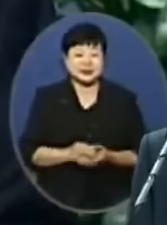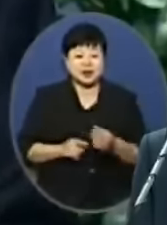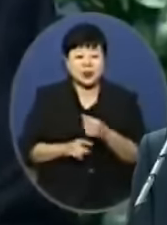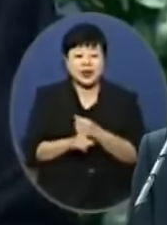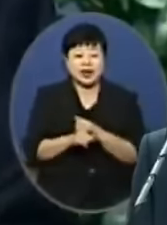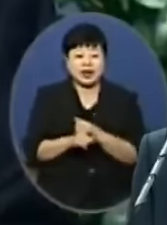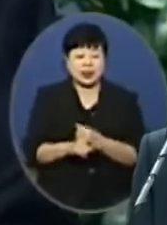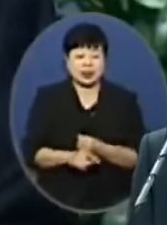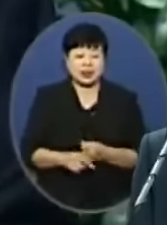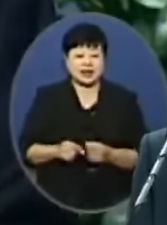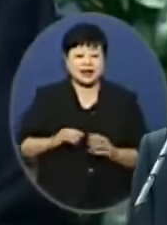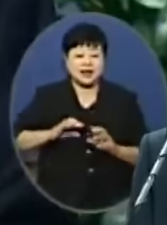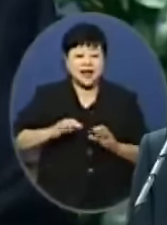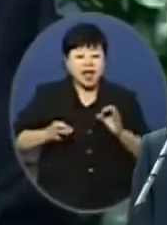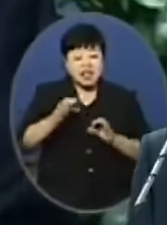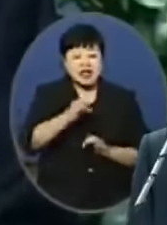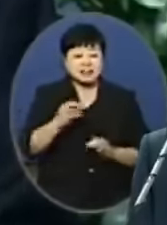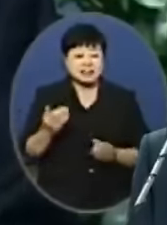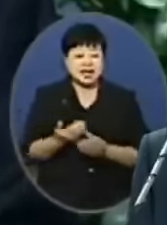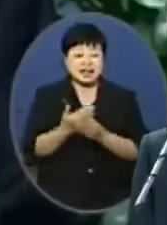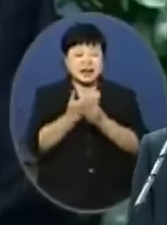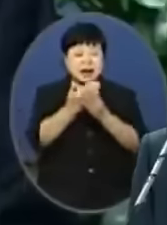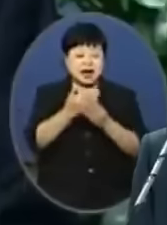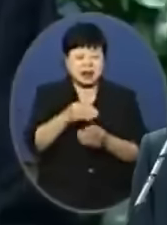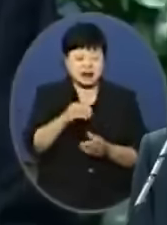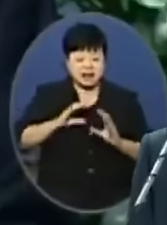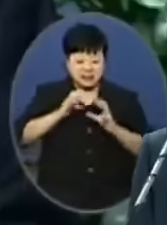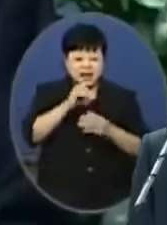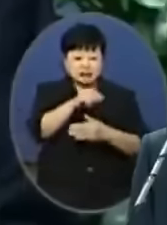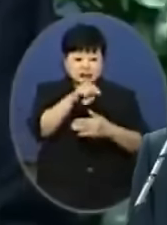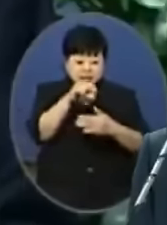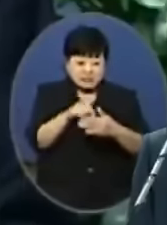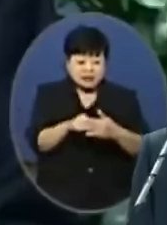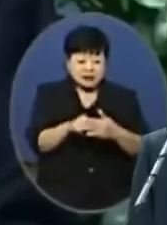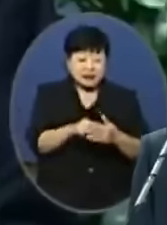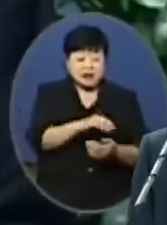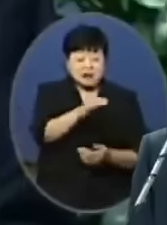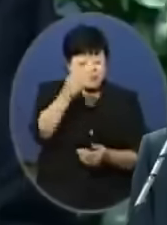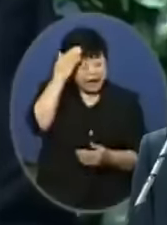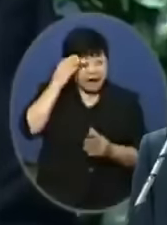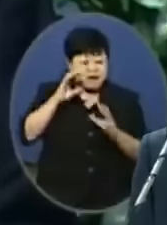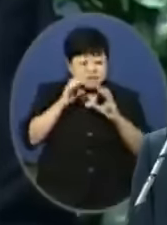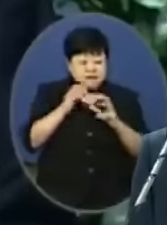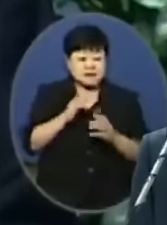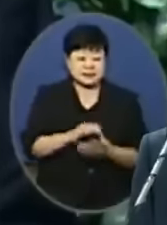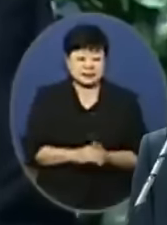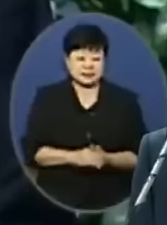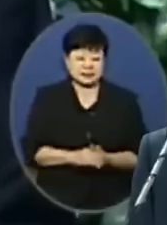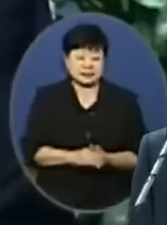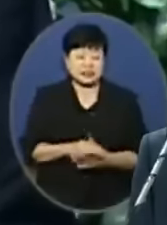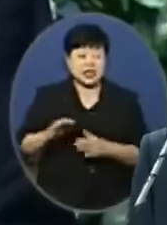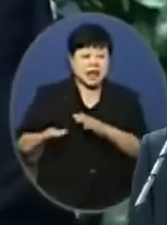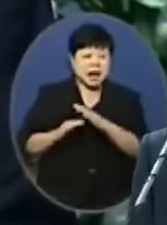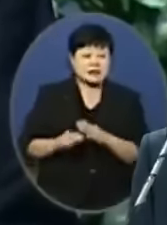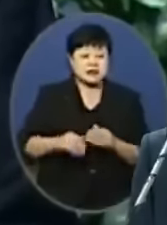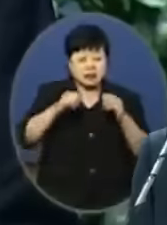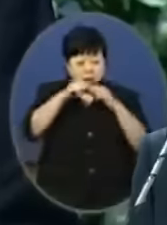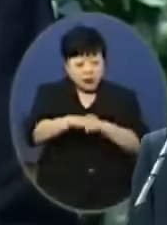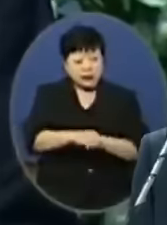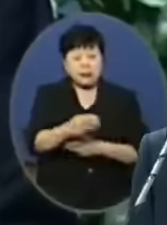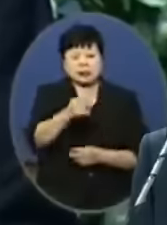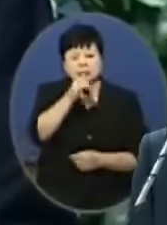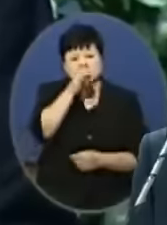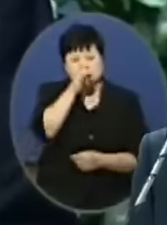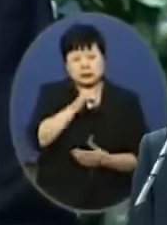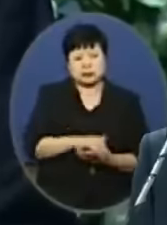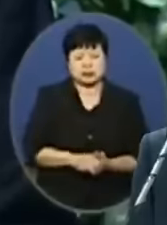왜냐하면 OECD 경제협력개발기구 국가 중 우리나라가 가장 파탄 수가 제일 많습니다.